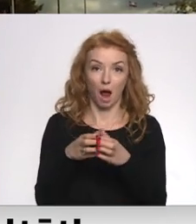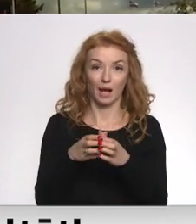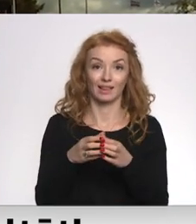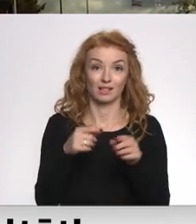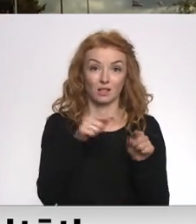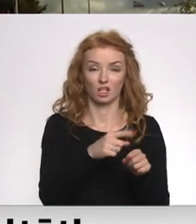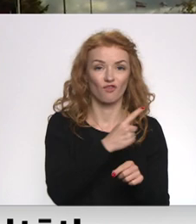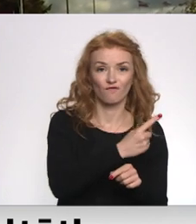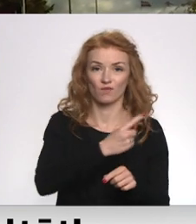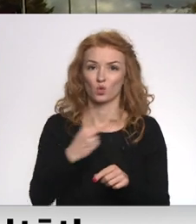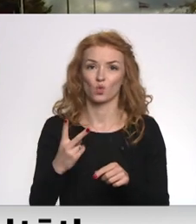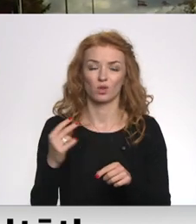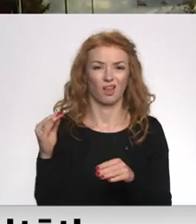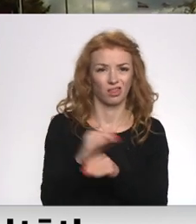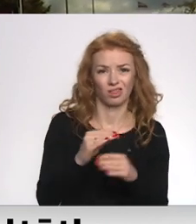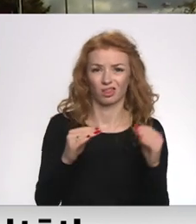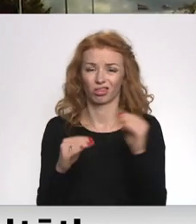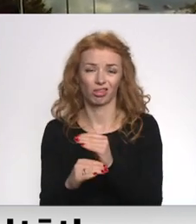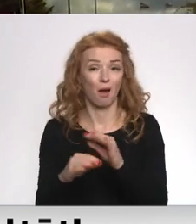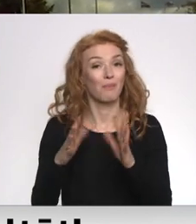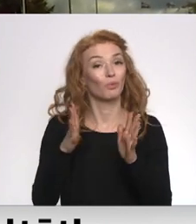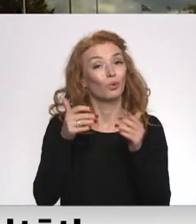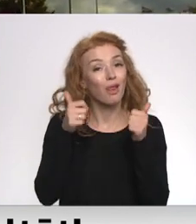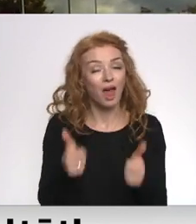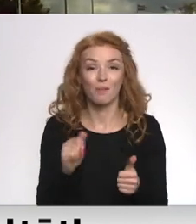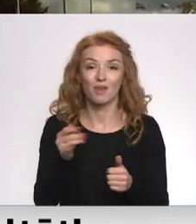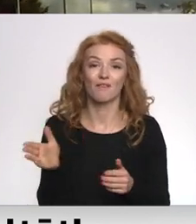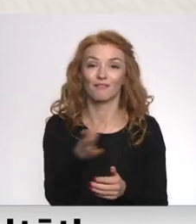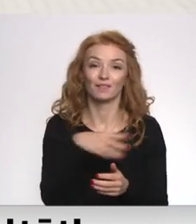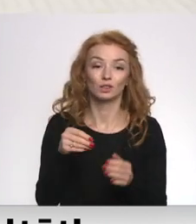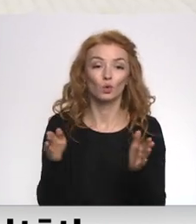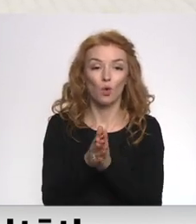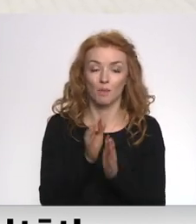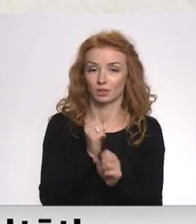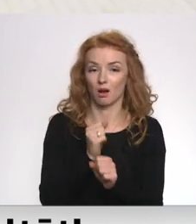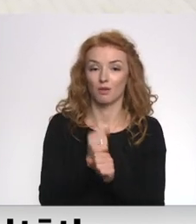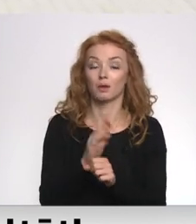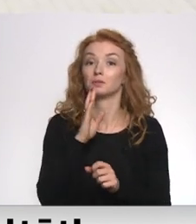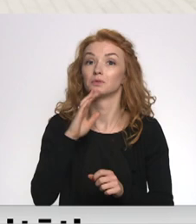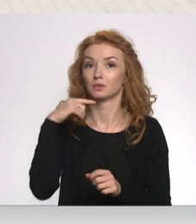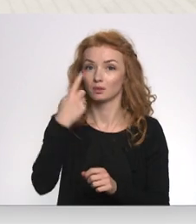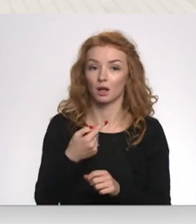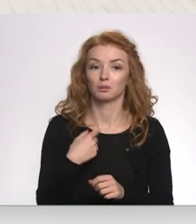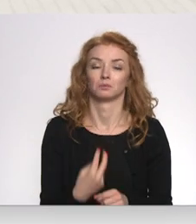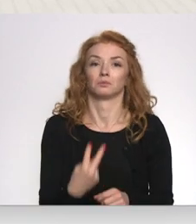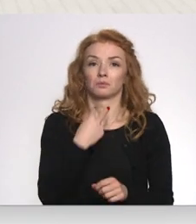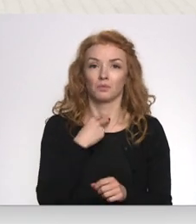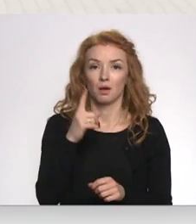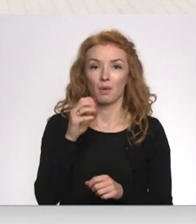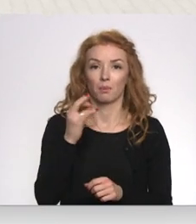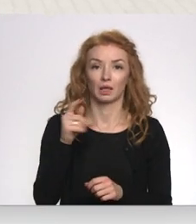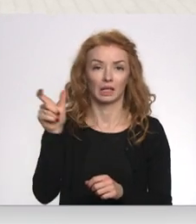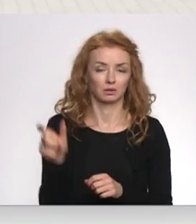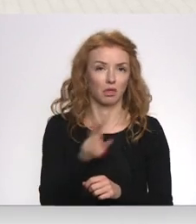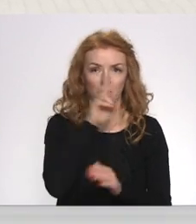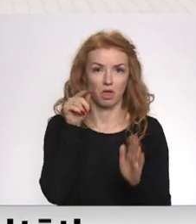otru vissliktākam, būtu labi, ja viņi visi darbojas kopā. Man ļoti pārsteidza Pavrika kungs, ka viņš netika, jo man